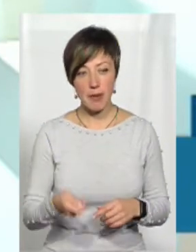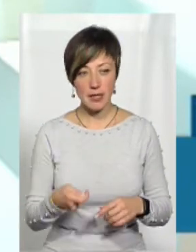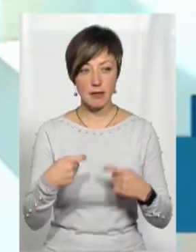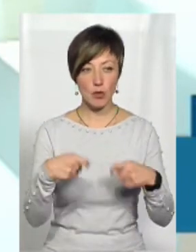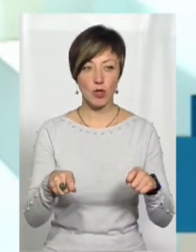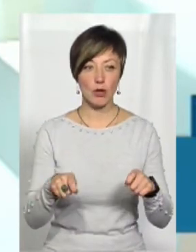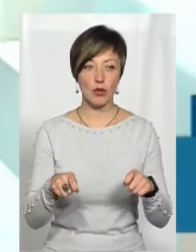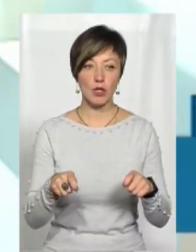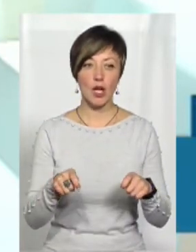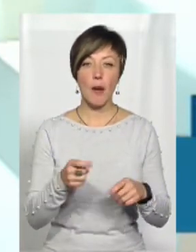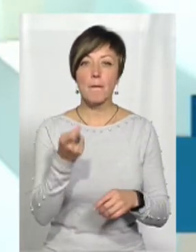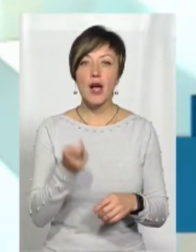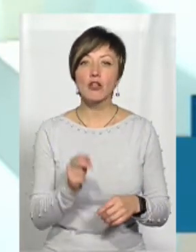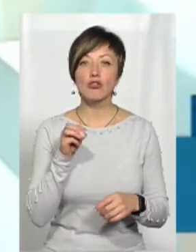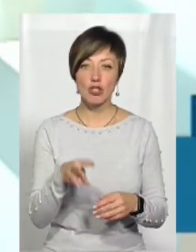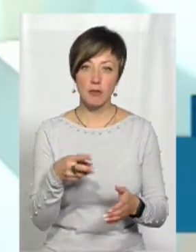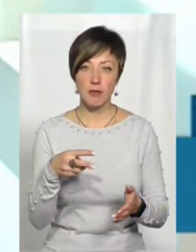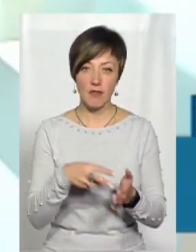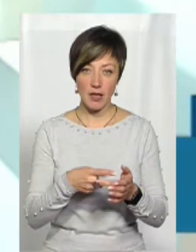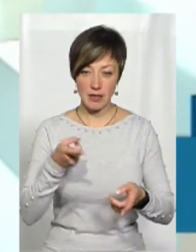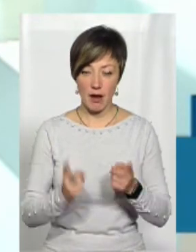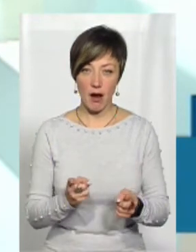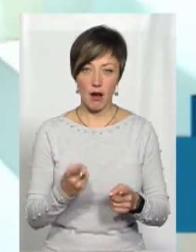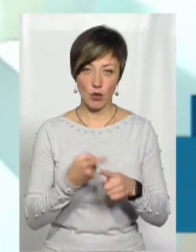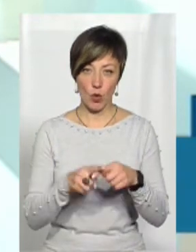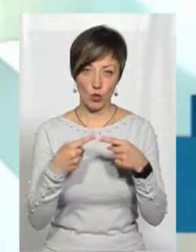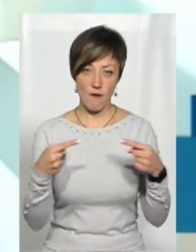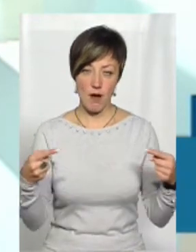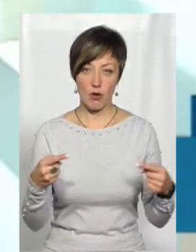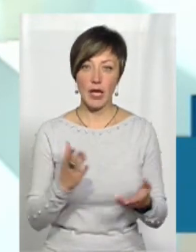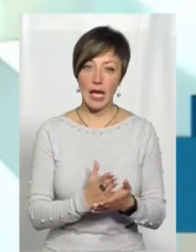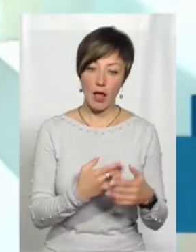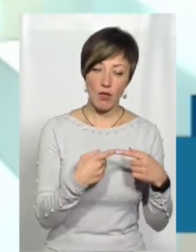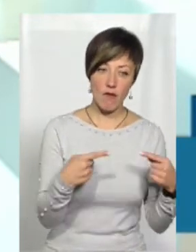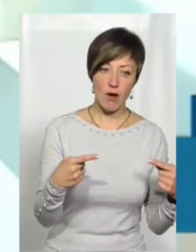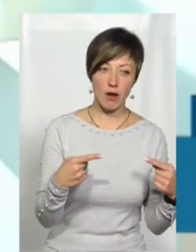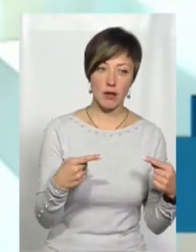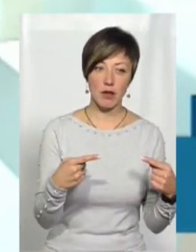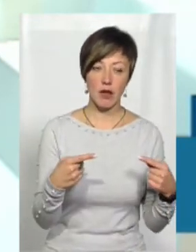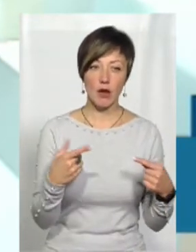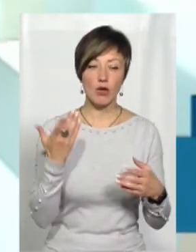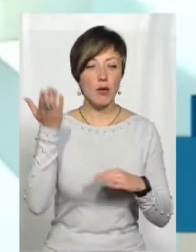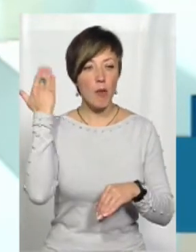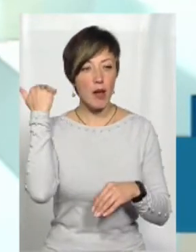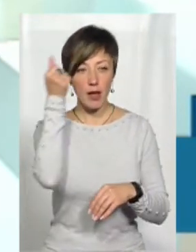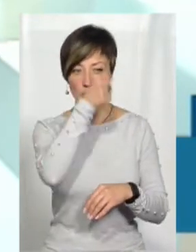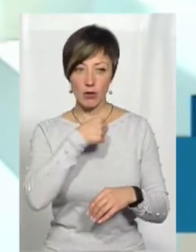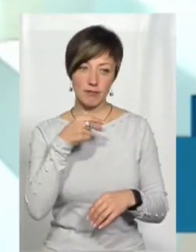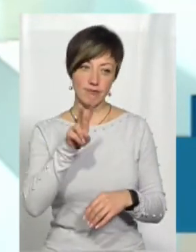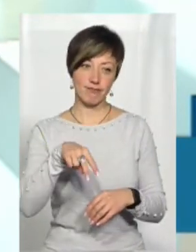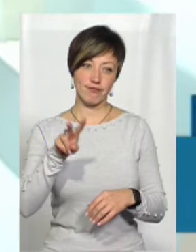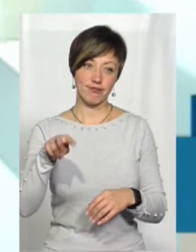віддають, і навіть менше, ніж воно вартує, ніж собівартість того товару. Оскільки є товар, який вже прийшов попередніх років, і